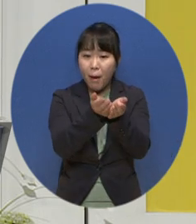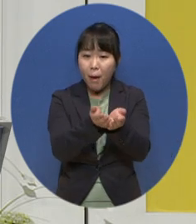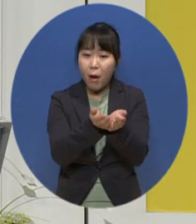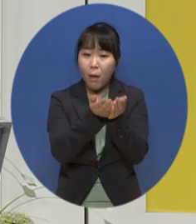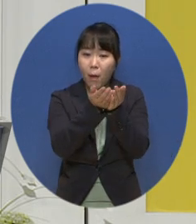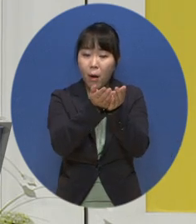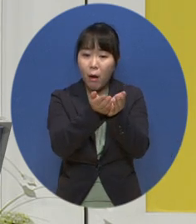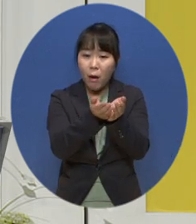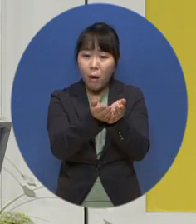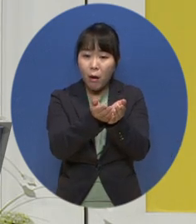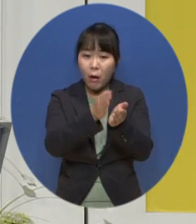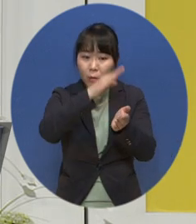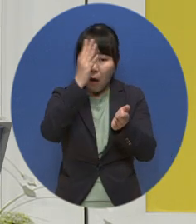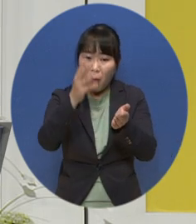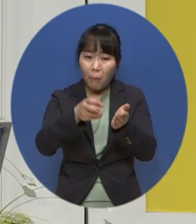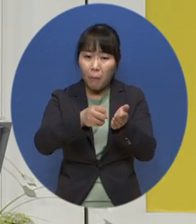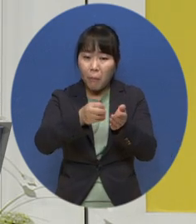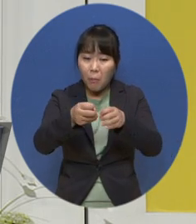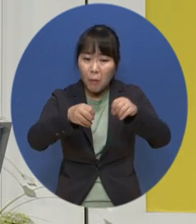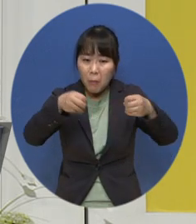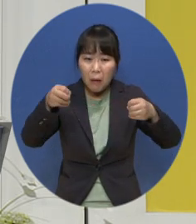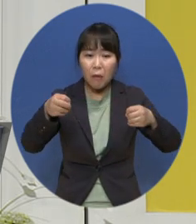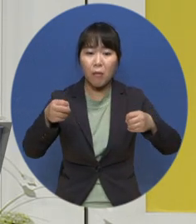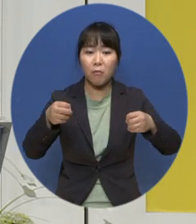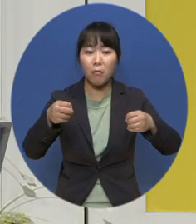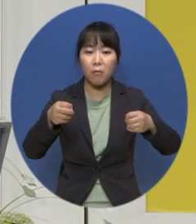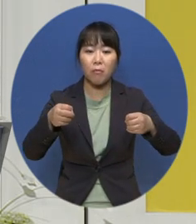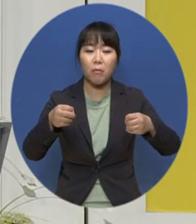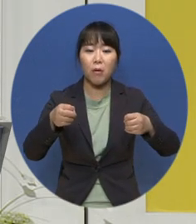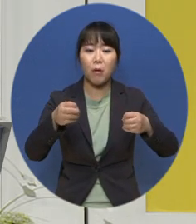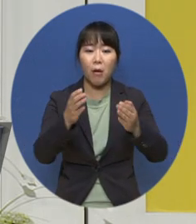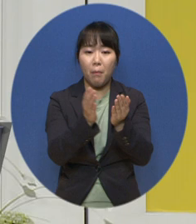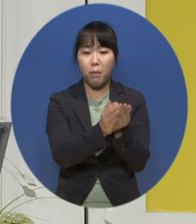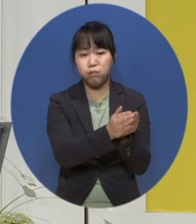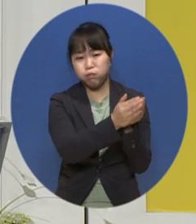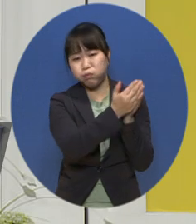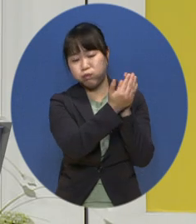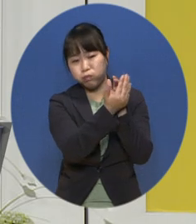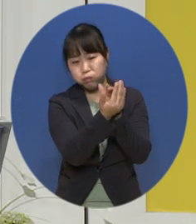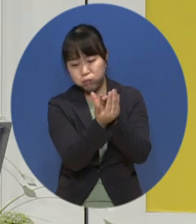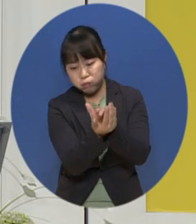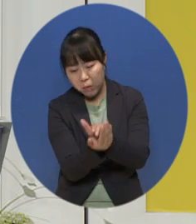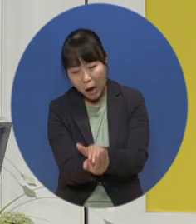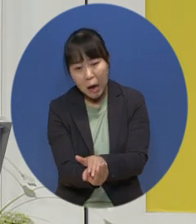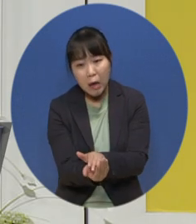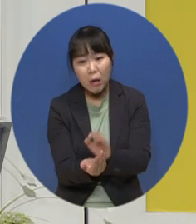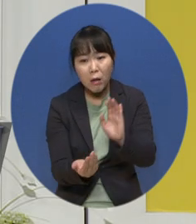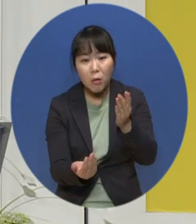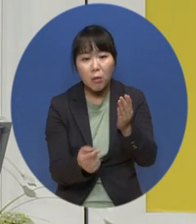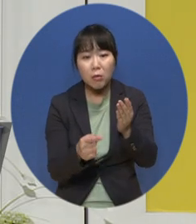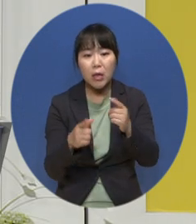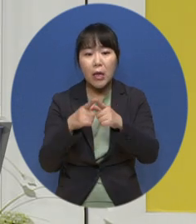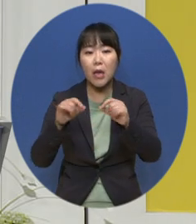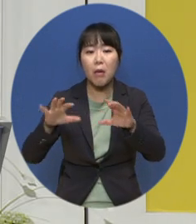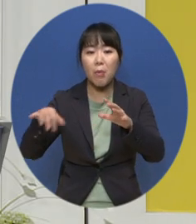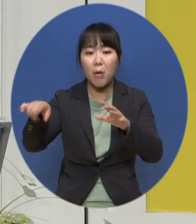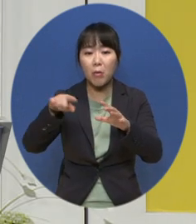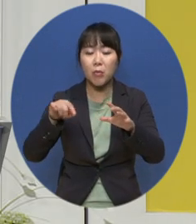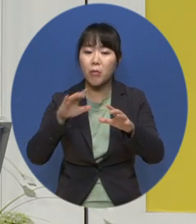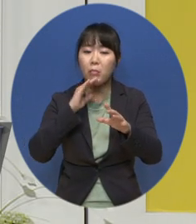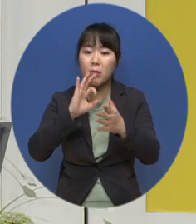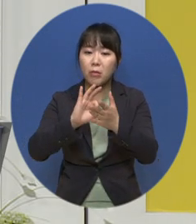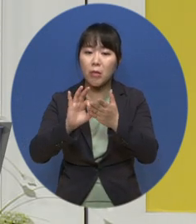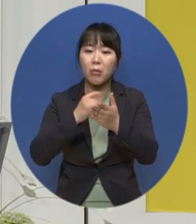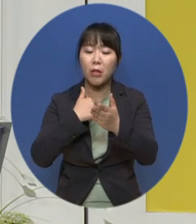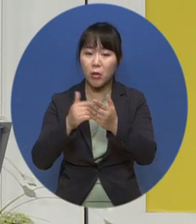어떻게 돼서 다 뜯고 어 그렇게 잡학 1 수 있어 상태로 만들고 일본에서도 수십 년 서던 배를